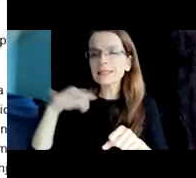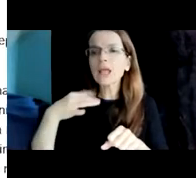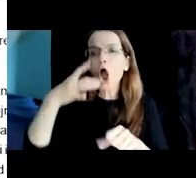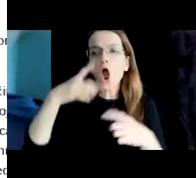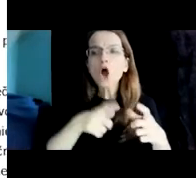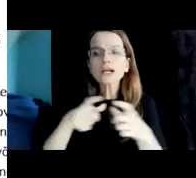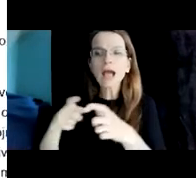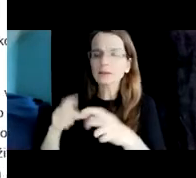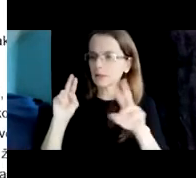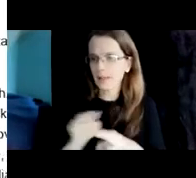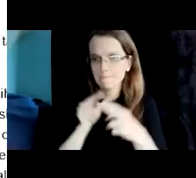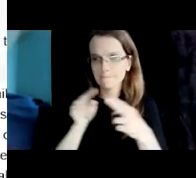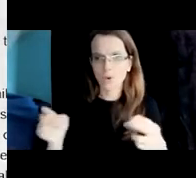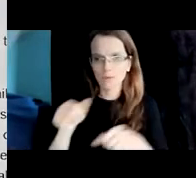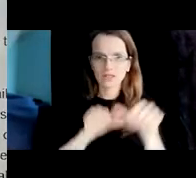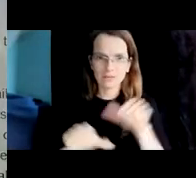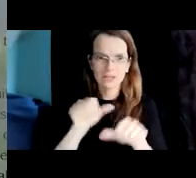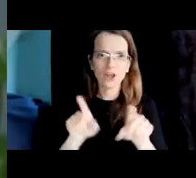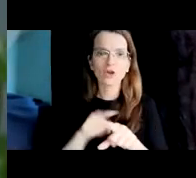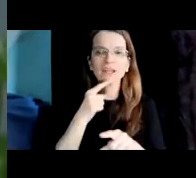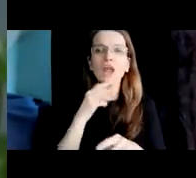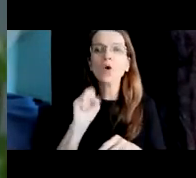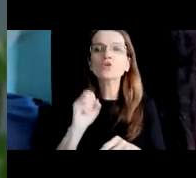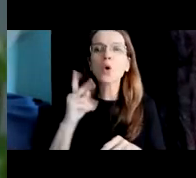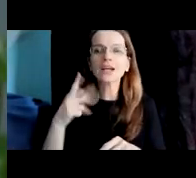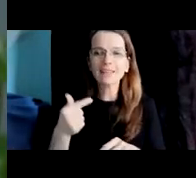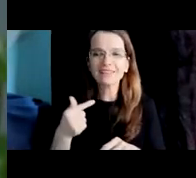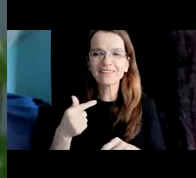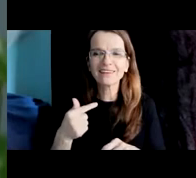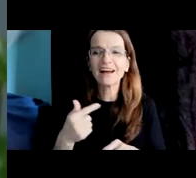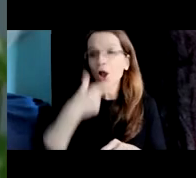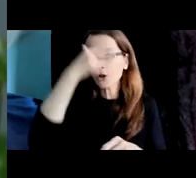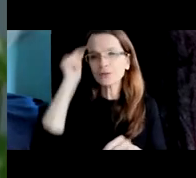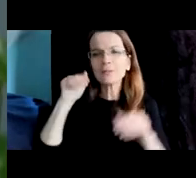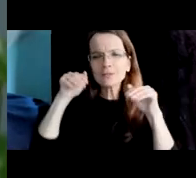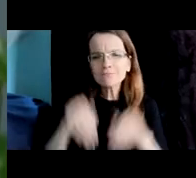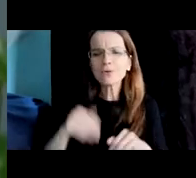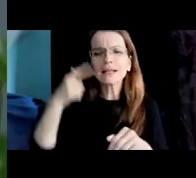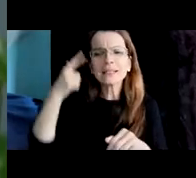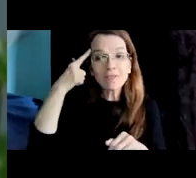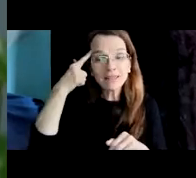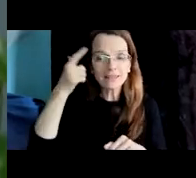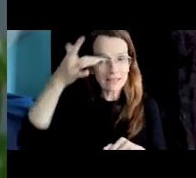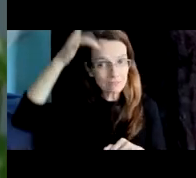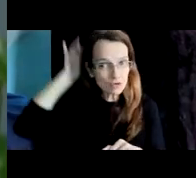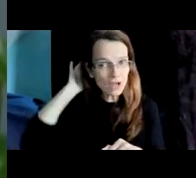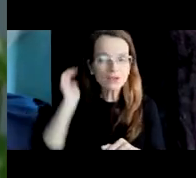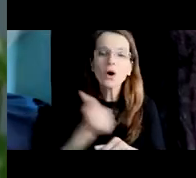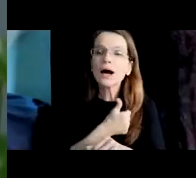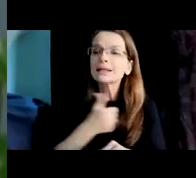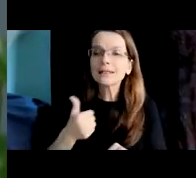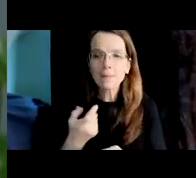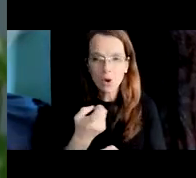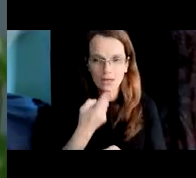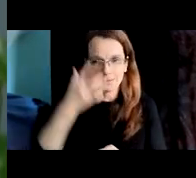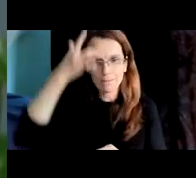že Hipokrat, v 5. stoletju pred našim štetjem bi se ljudje morali zavedati, da iz možganov in samo iz možganov